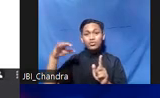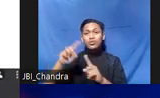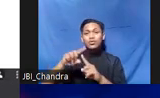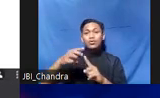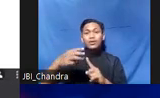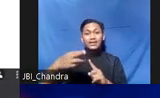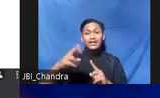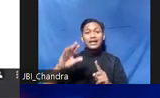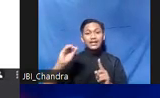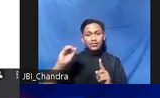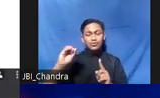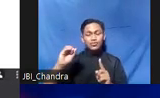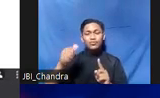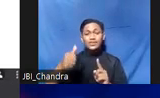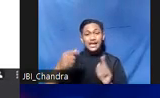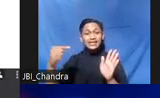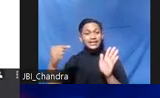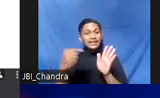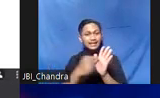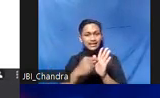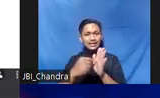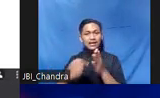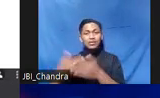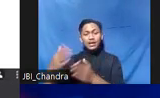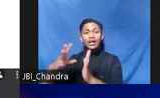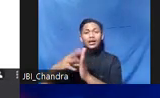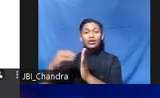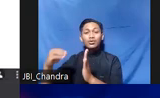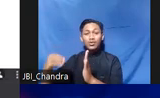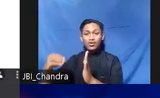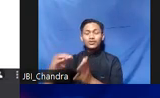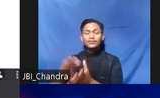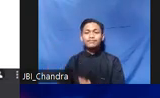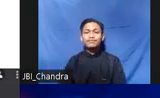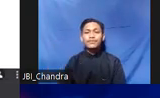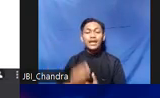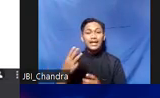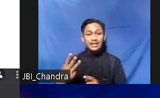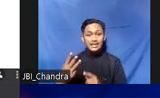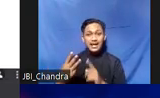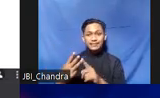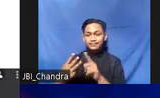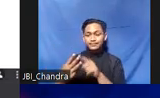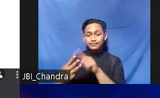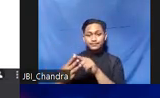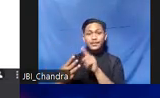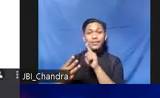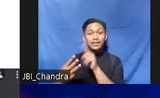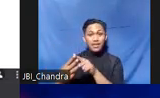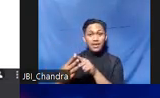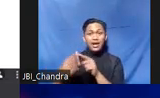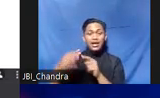dan untuk yang perlu didownload kalau di utiru ada 3 ya yang pertama utino sendiri yang kedua